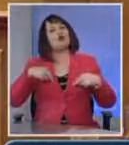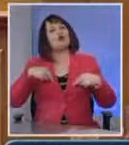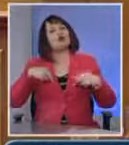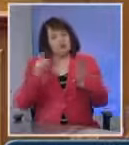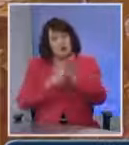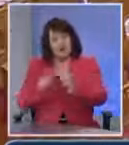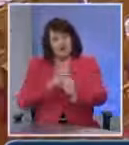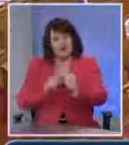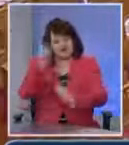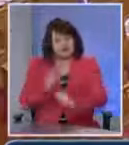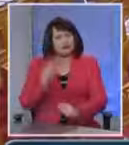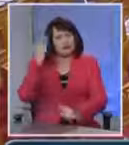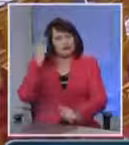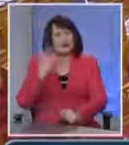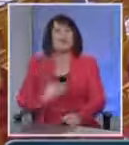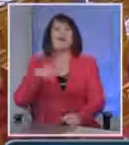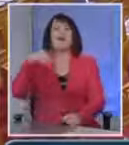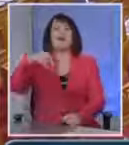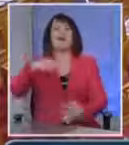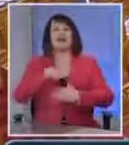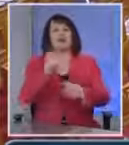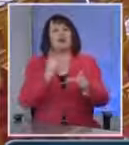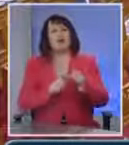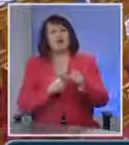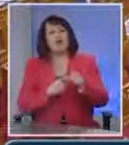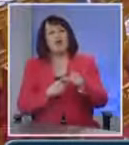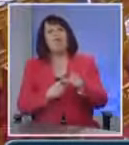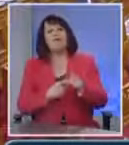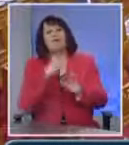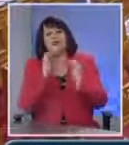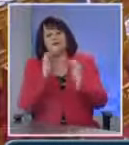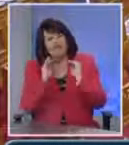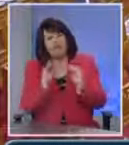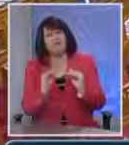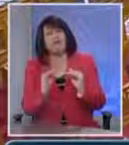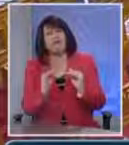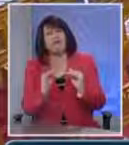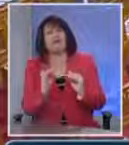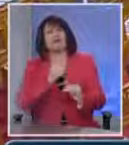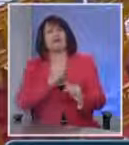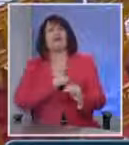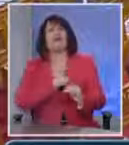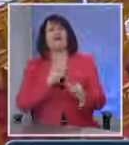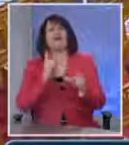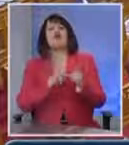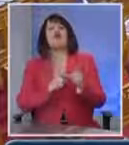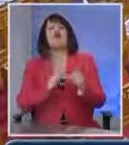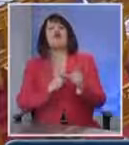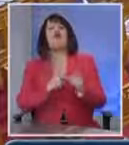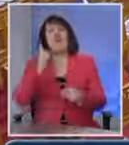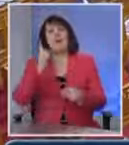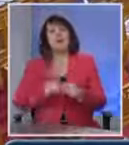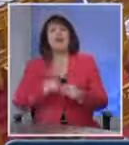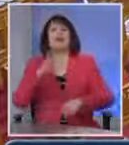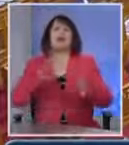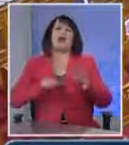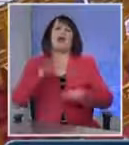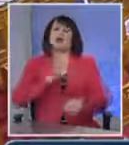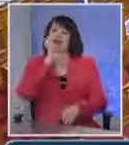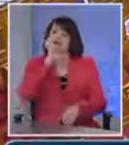σήμερα. Και ο κύριος Παφίλης βέβαια επαναλαμβάνει τη σταθερή θέση του Κομμουνιστικού Κόμματος για απλή